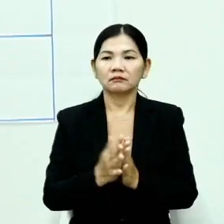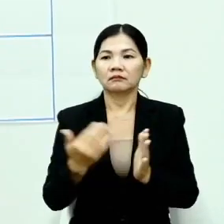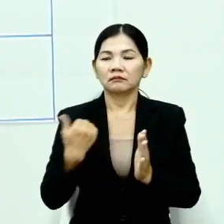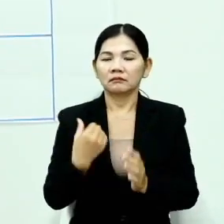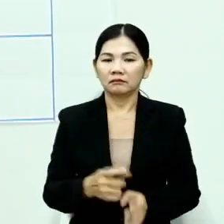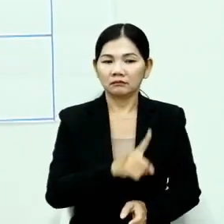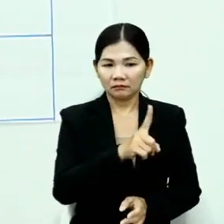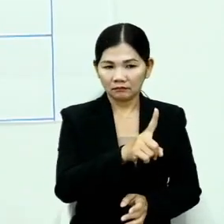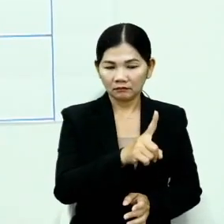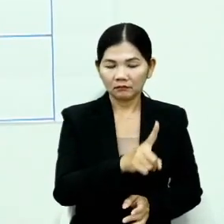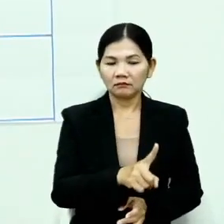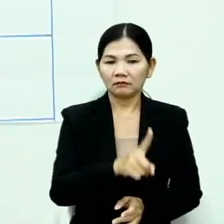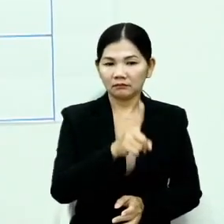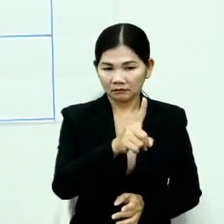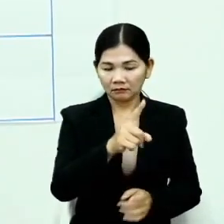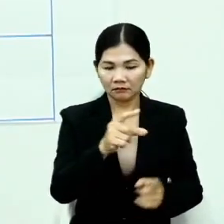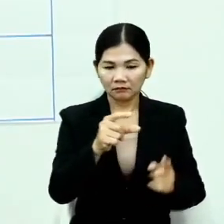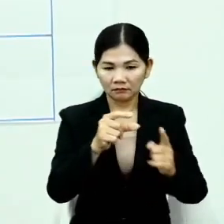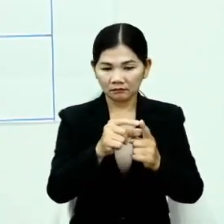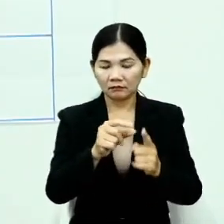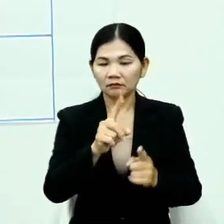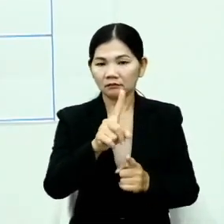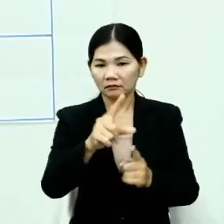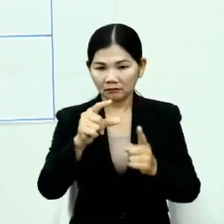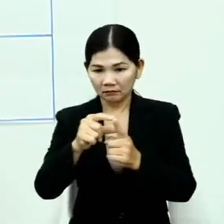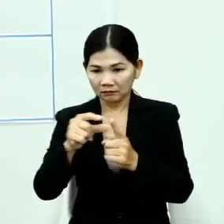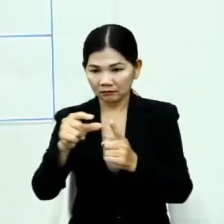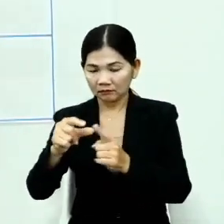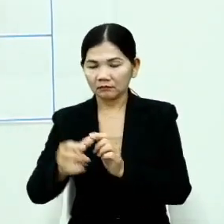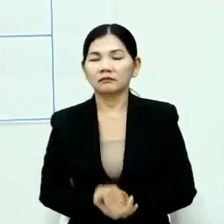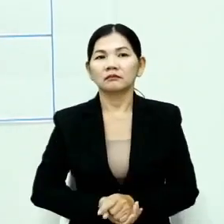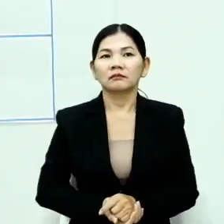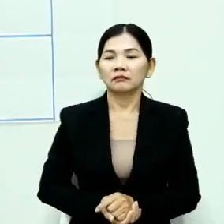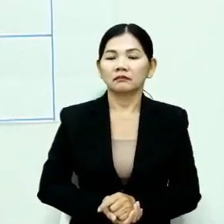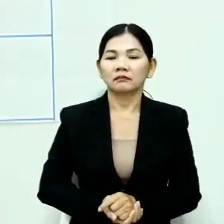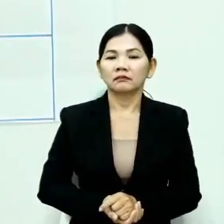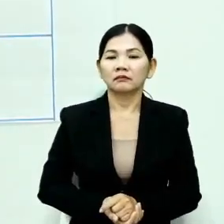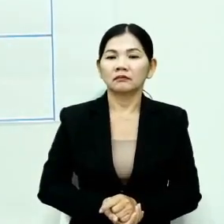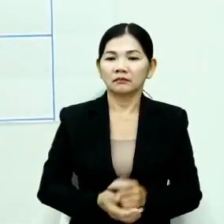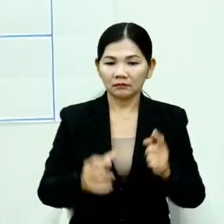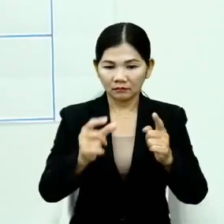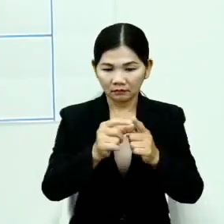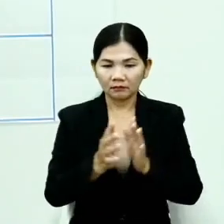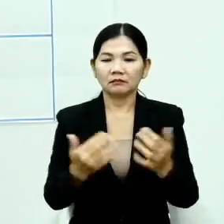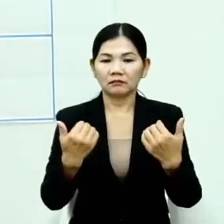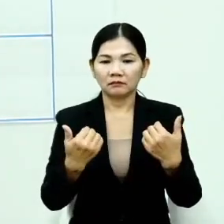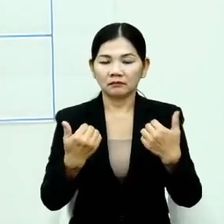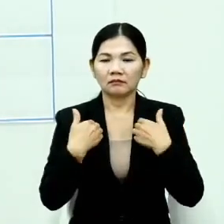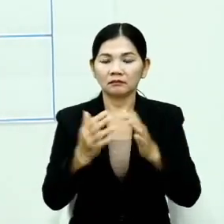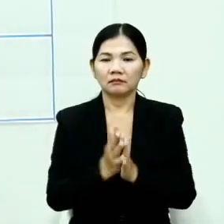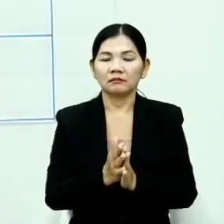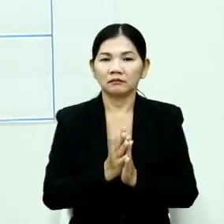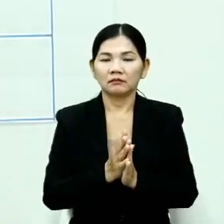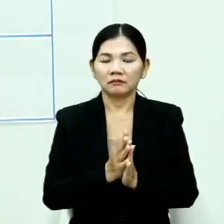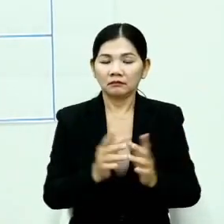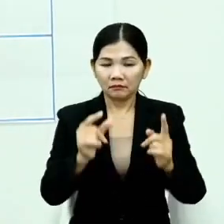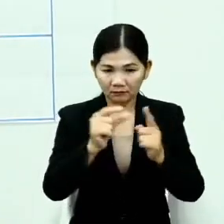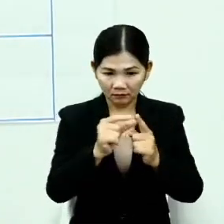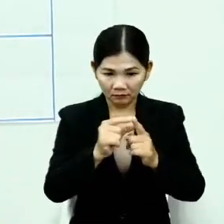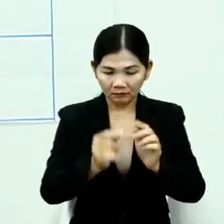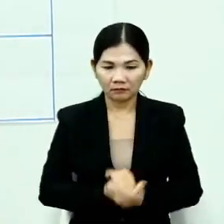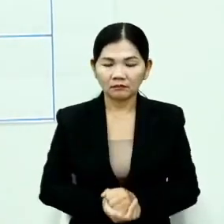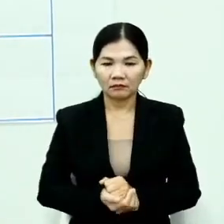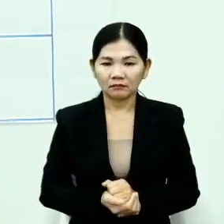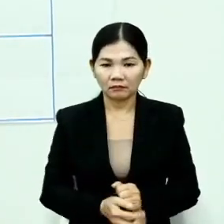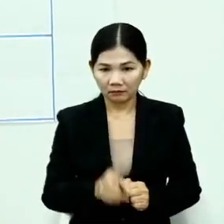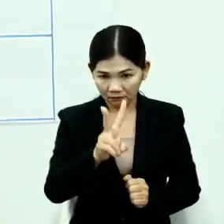មានមួយព្យាង្គមួយព្យាង្គណាគឺមួយព្យាង្គចាគឺមានព្យាង្គរបស់យើងហ្នឹងហើយយើងគូសឲ្យបានទៅជាពាក្យពីរ